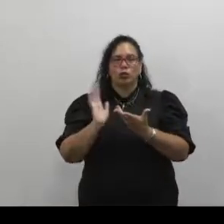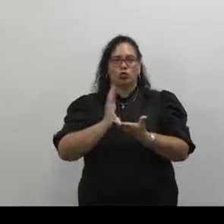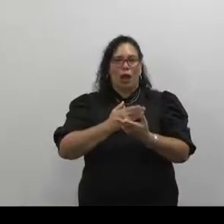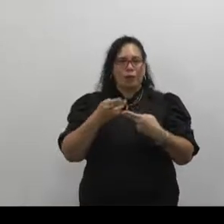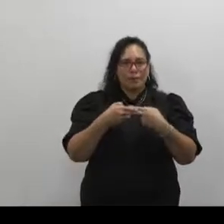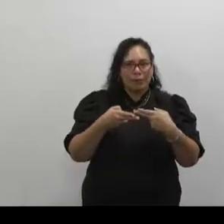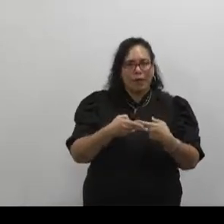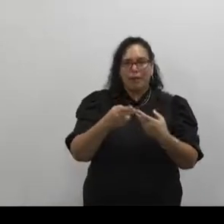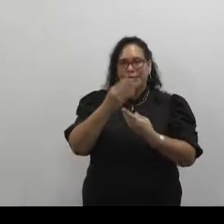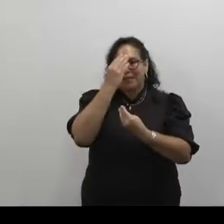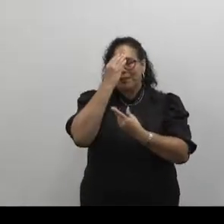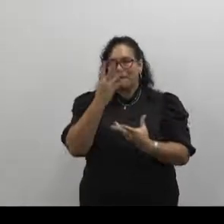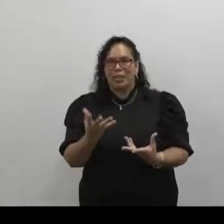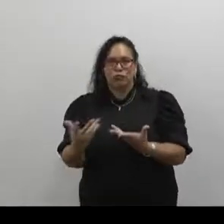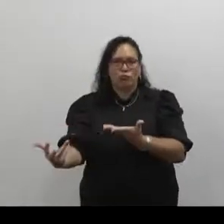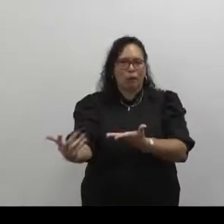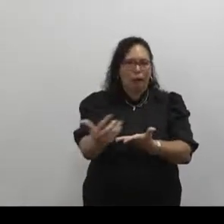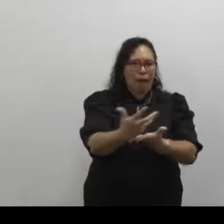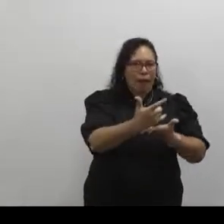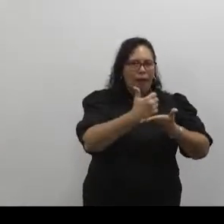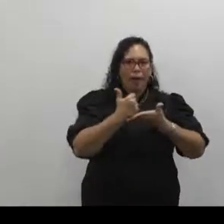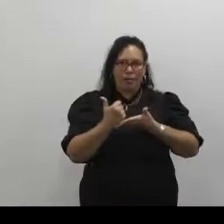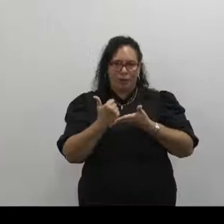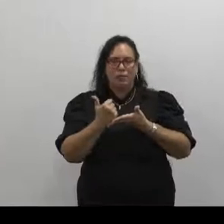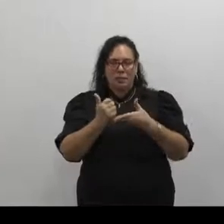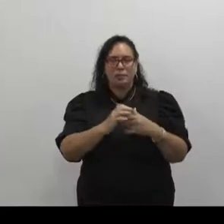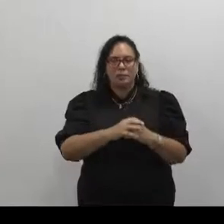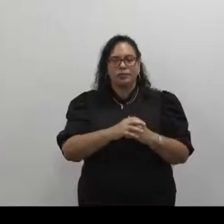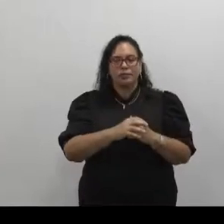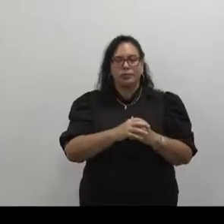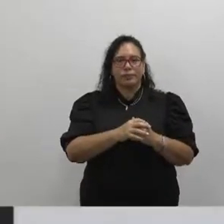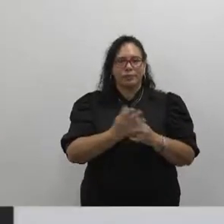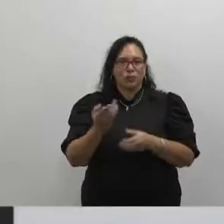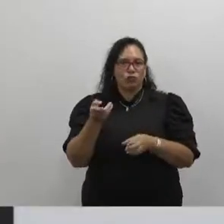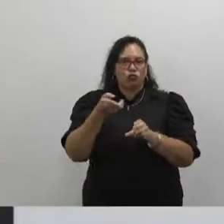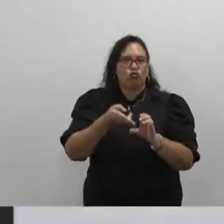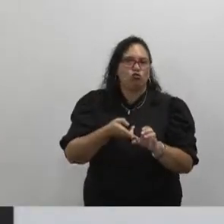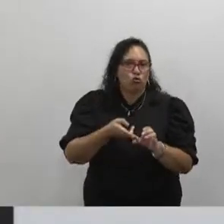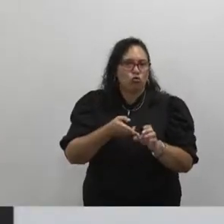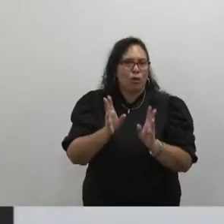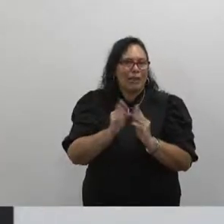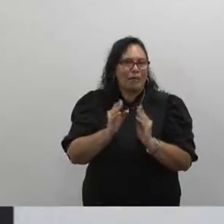โดยชนะกระทายังคืนหายเมียนเนี่ยโจรวม